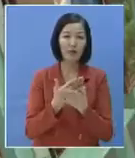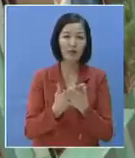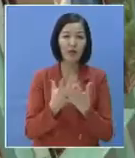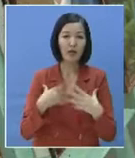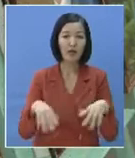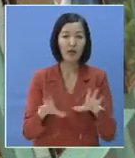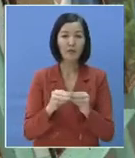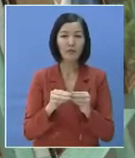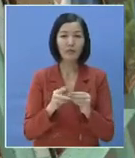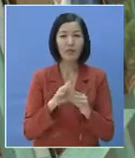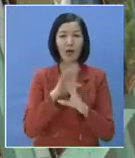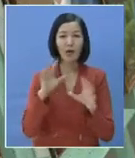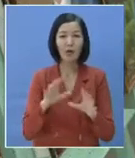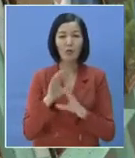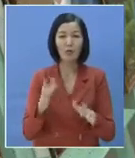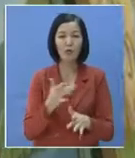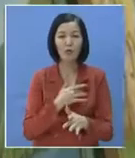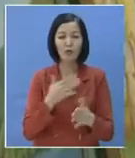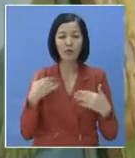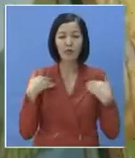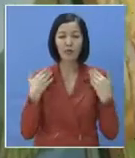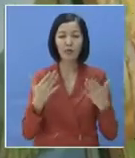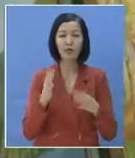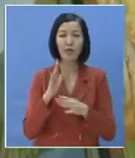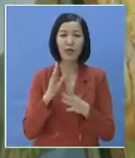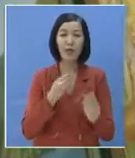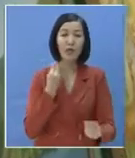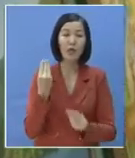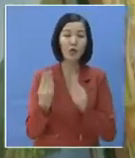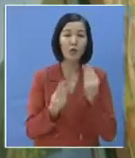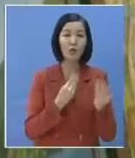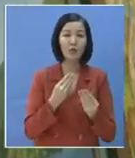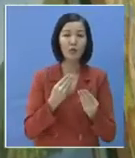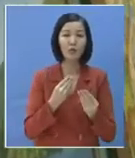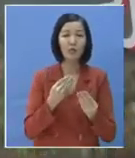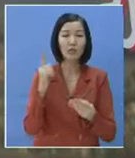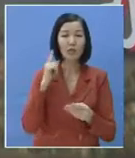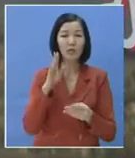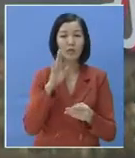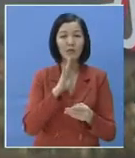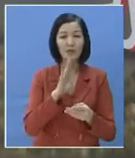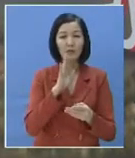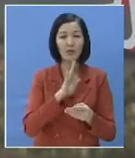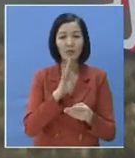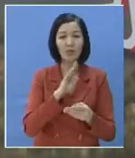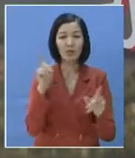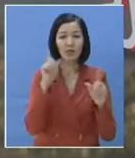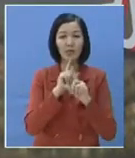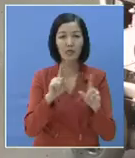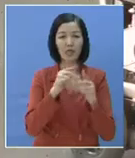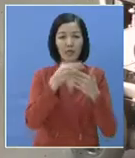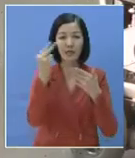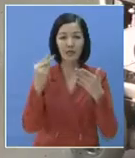общественного объединения «Камкор-Жирек» выставили игрушки. Учащиеся областной специальной школы-интерната для детей с нарушением слуха –